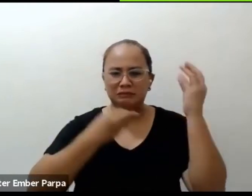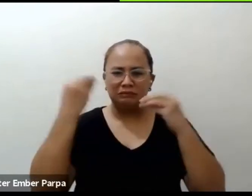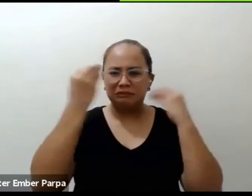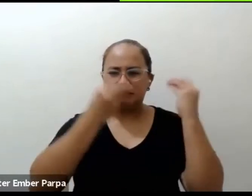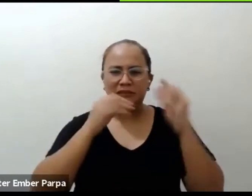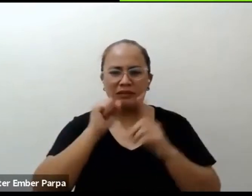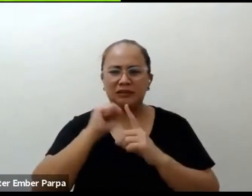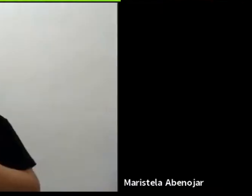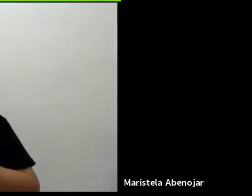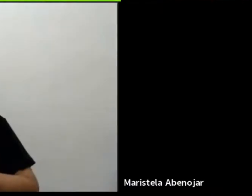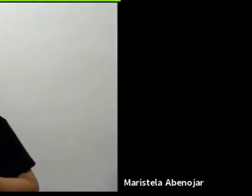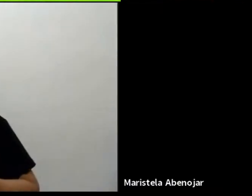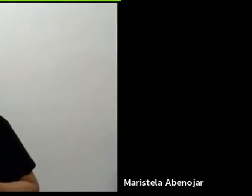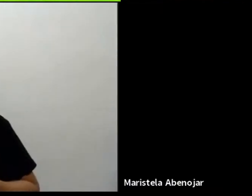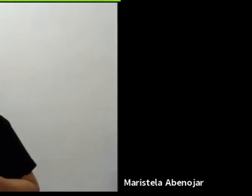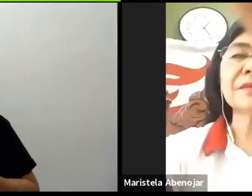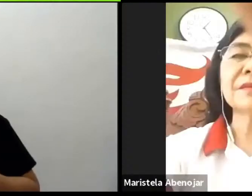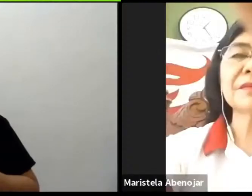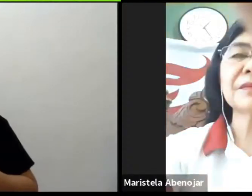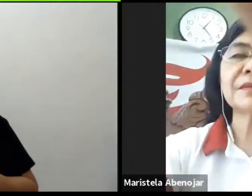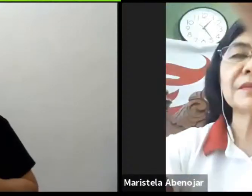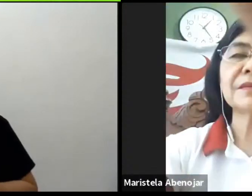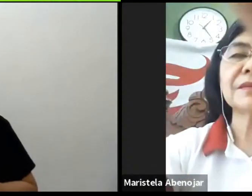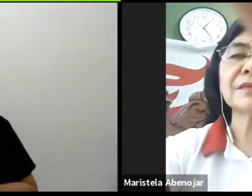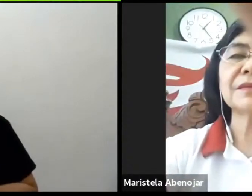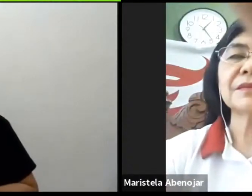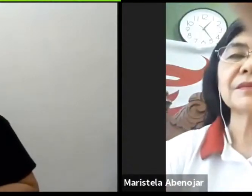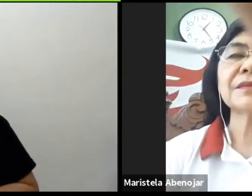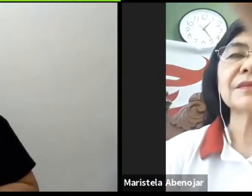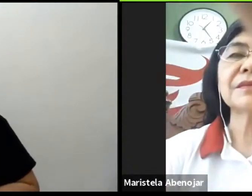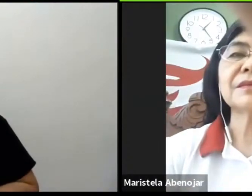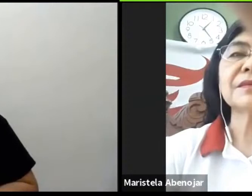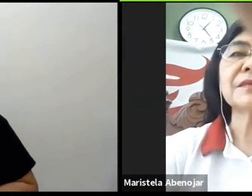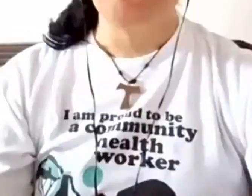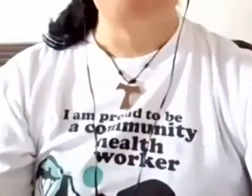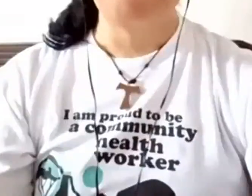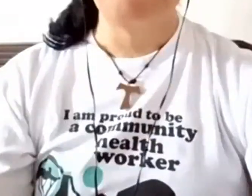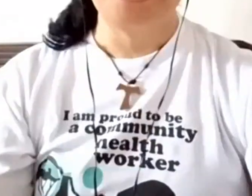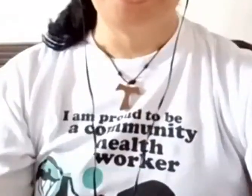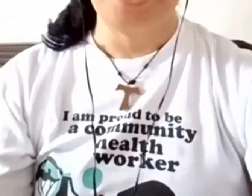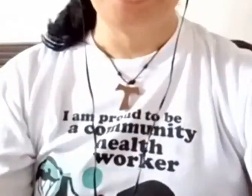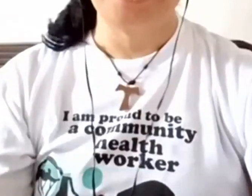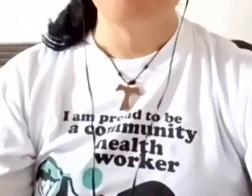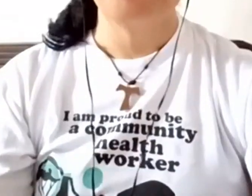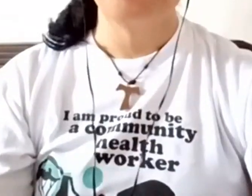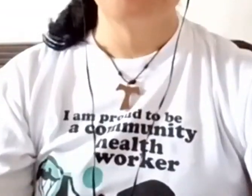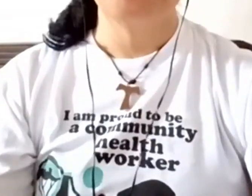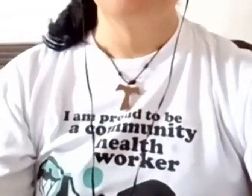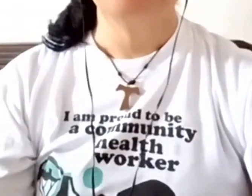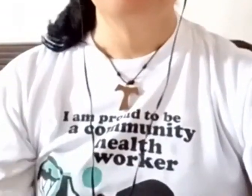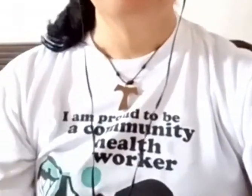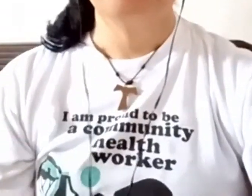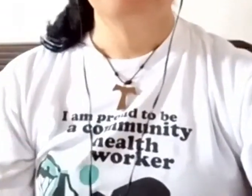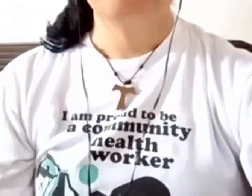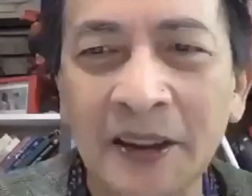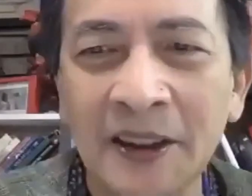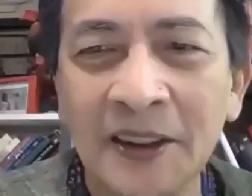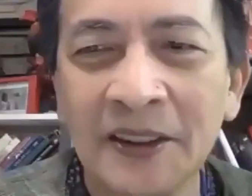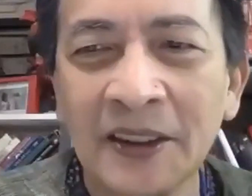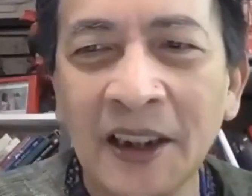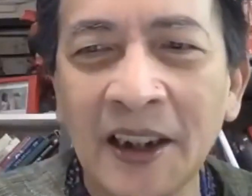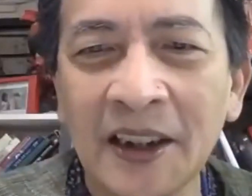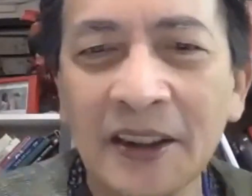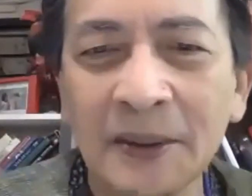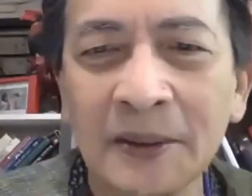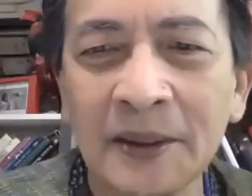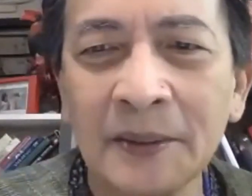sitwasyon. Kasi yung una, 3 months. Ano ba talaga yung totoo? Kaya yun yung nakakapagpaalala rin po. Yeah, okay.